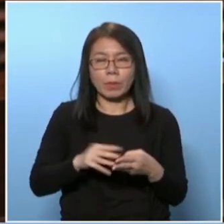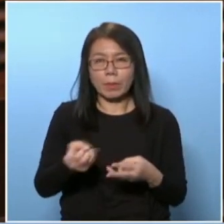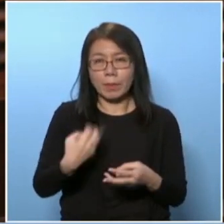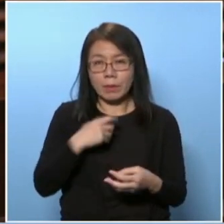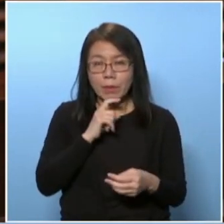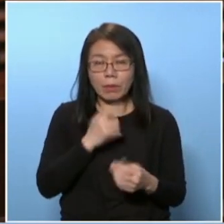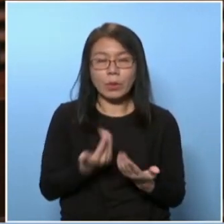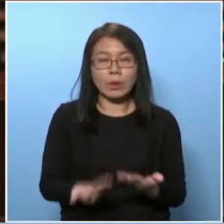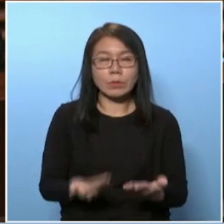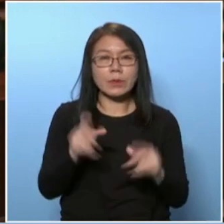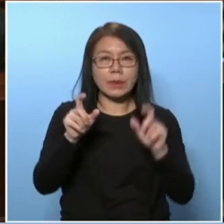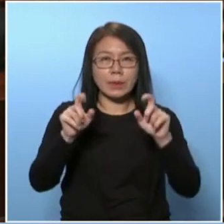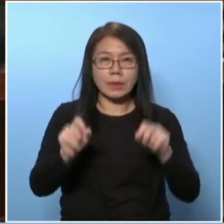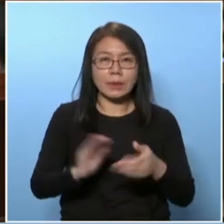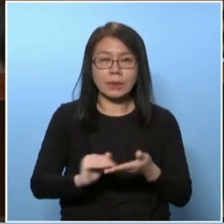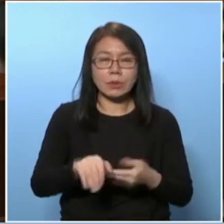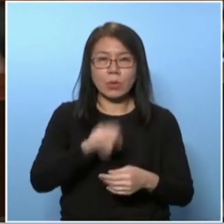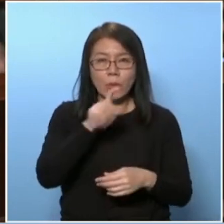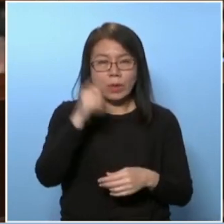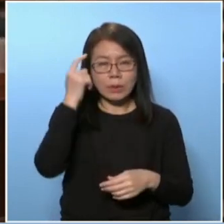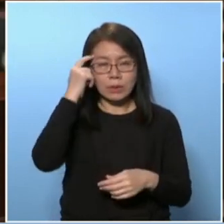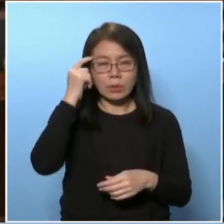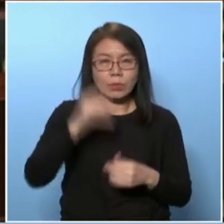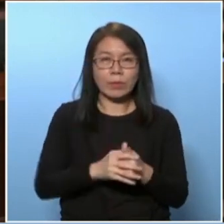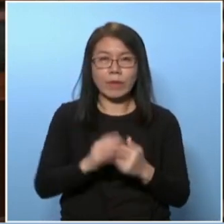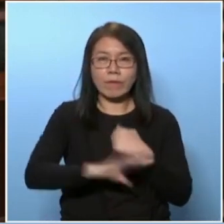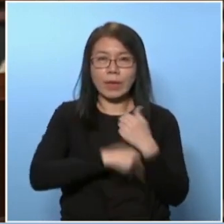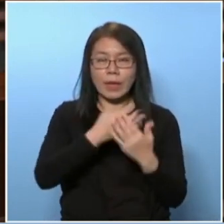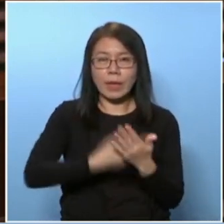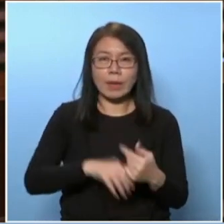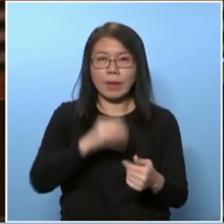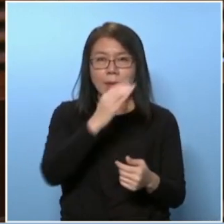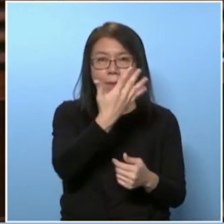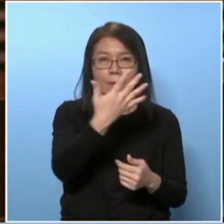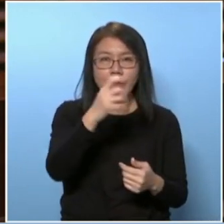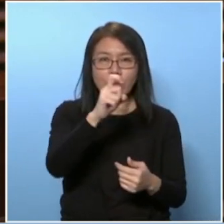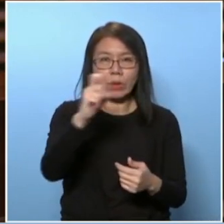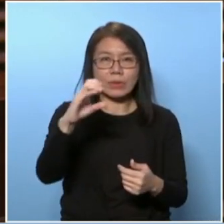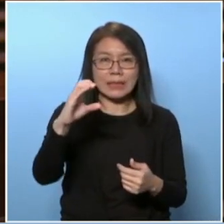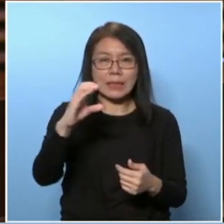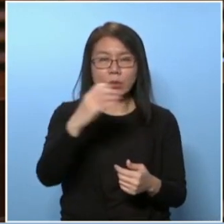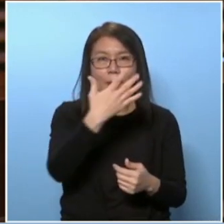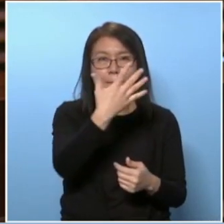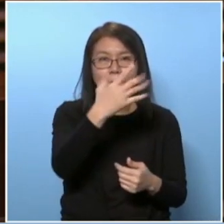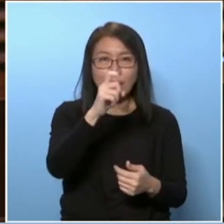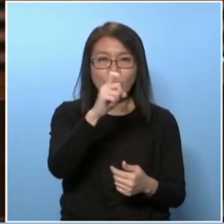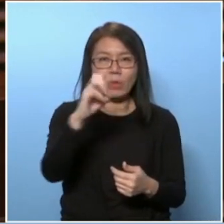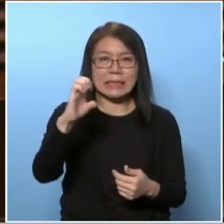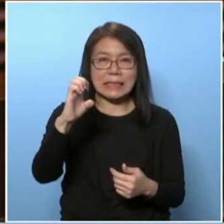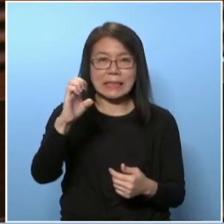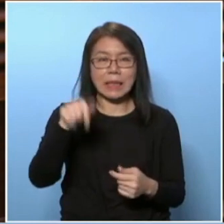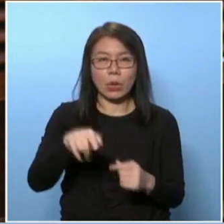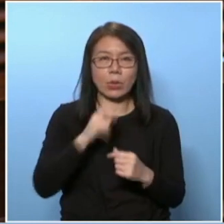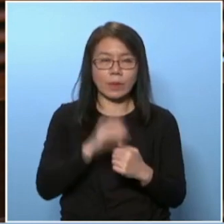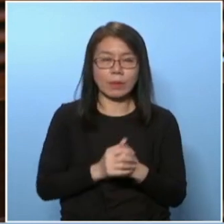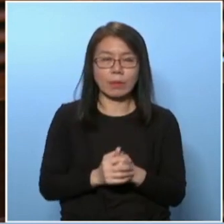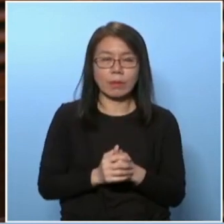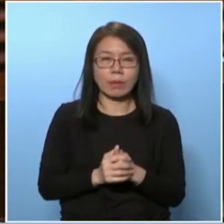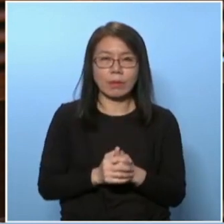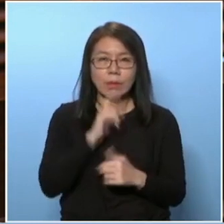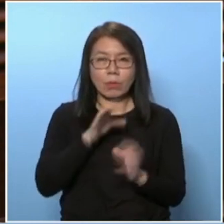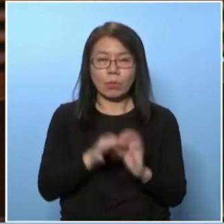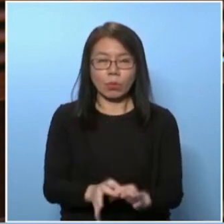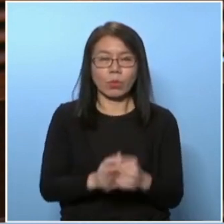借這個機會解釋，就是大家其實都知道的，按照法例 599C 和 599E 裡面是對